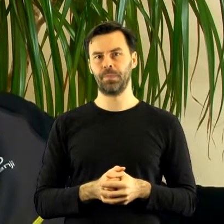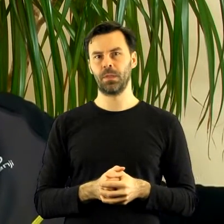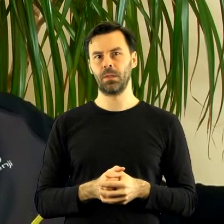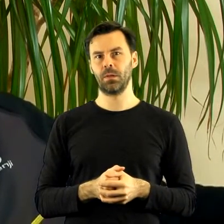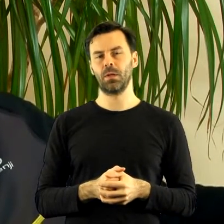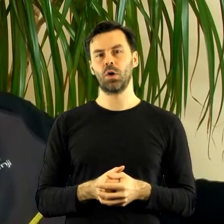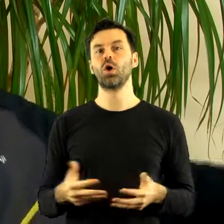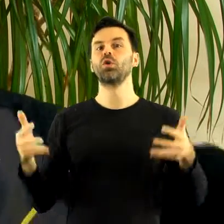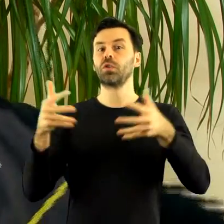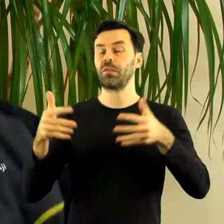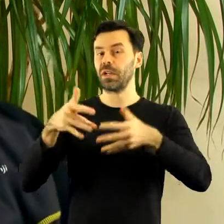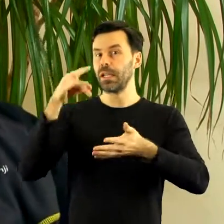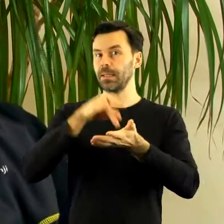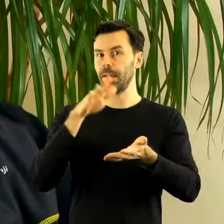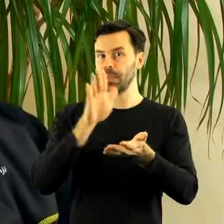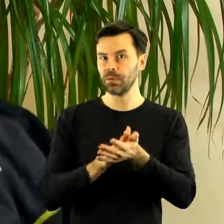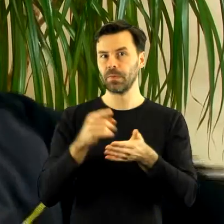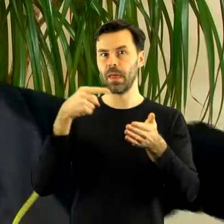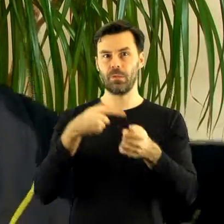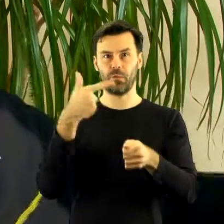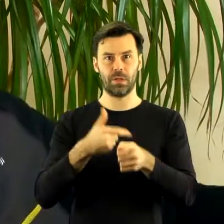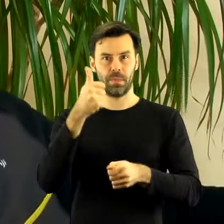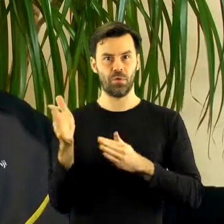To stowarzyszenie zostało zarejestrowane